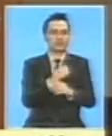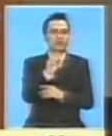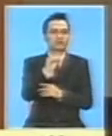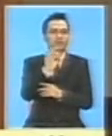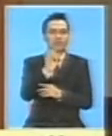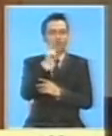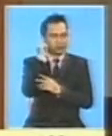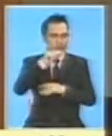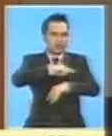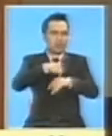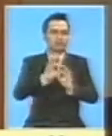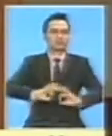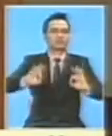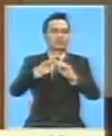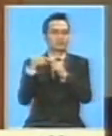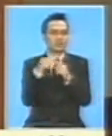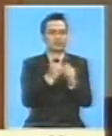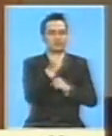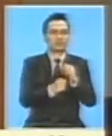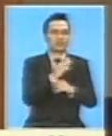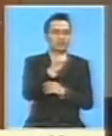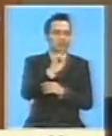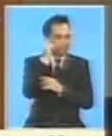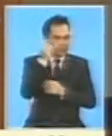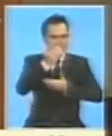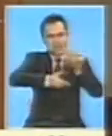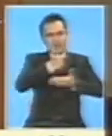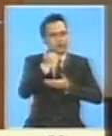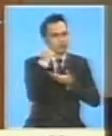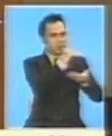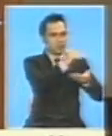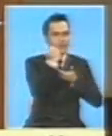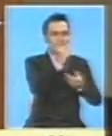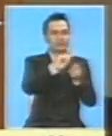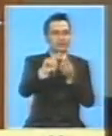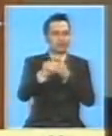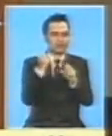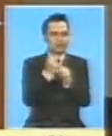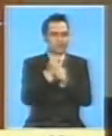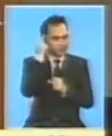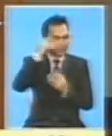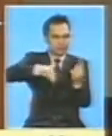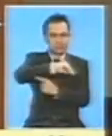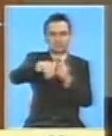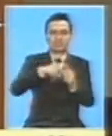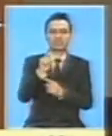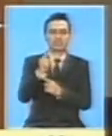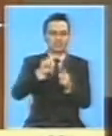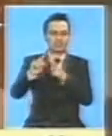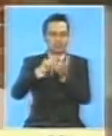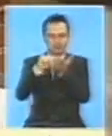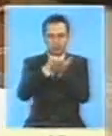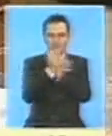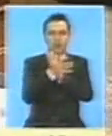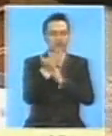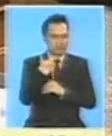จะทำให้มันทันเวลาปี58การเปิดช่องทางการค้าอะไรก็แล้วแต่นะครับการพัฒนาเขตเศรษฐกิจพิเศษแก้ทุกระบบนะครับเ